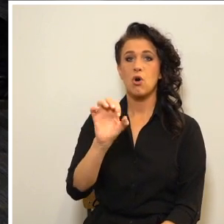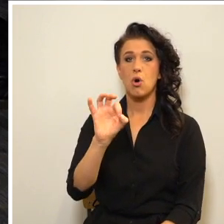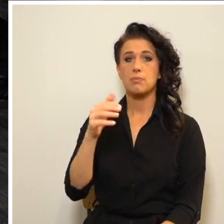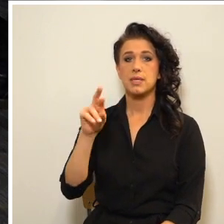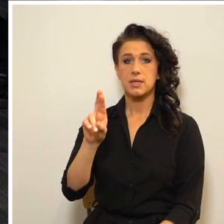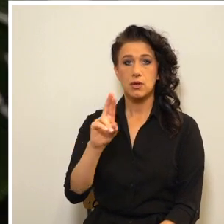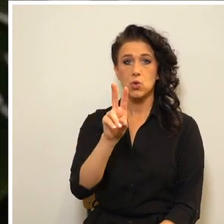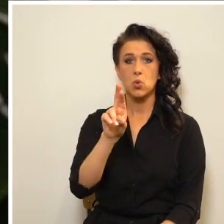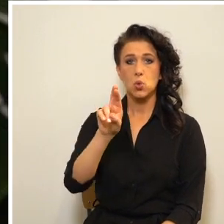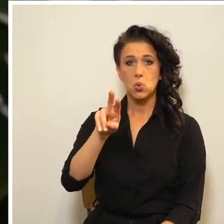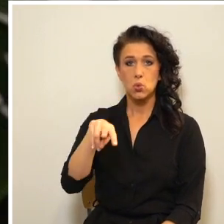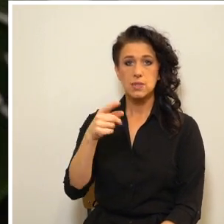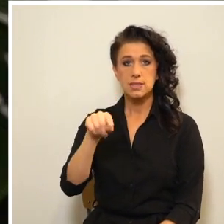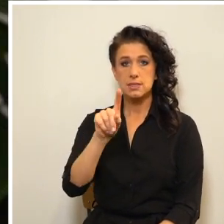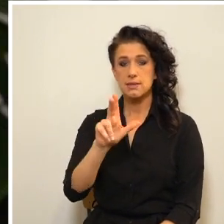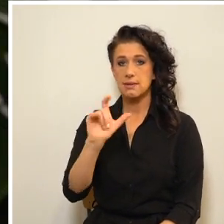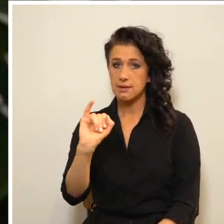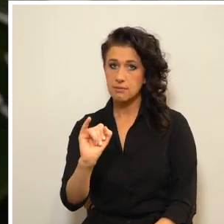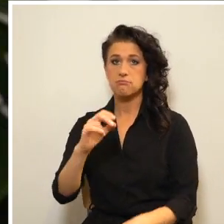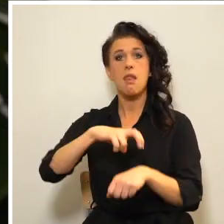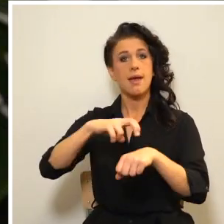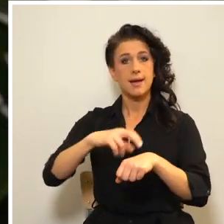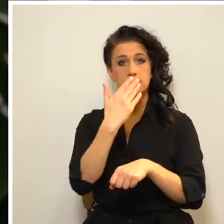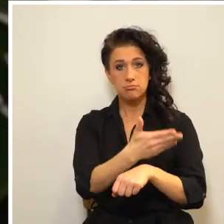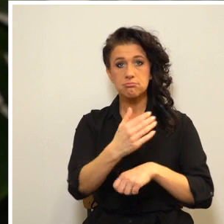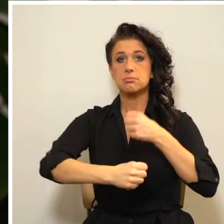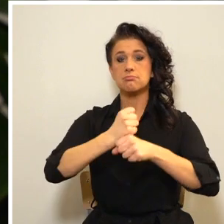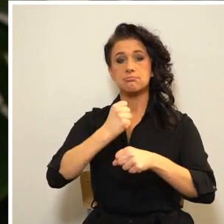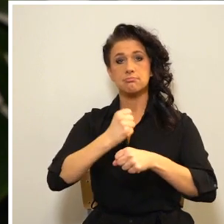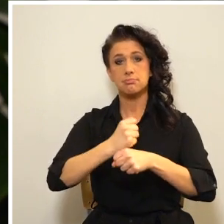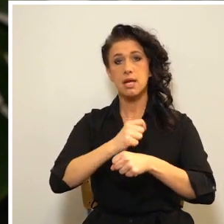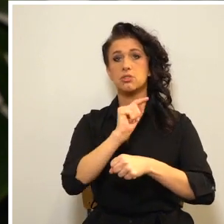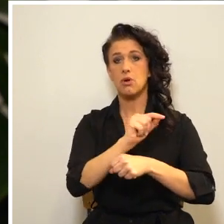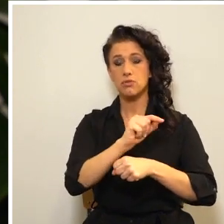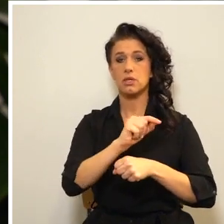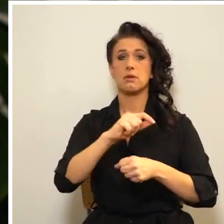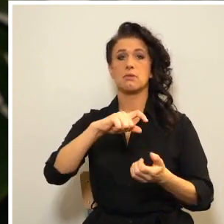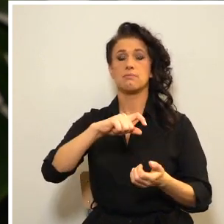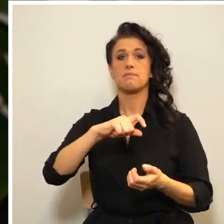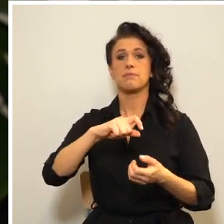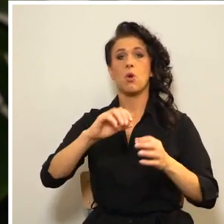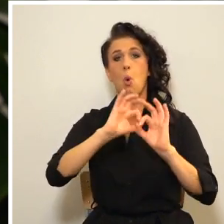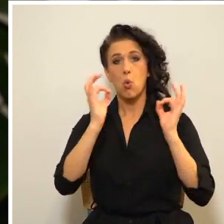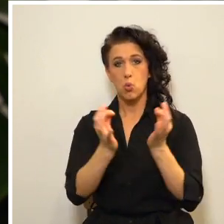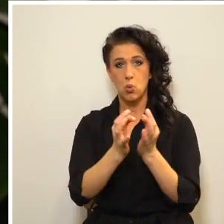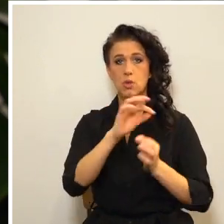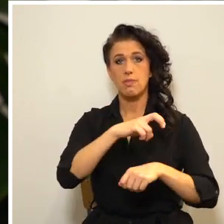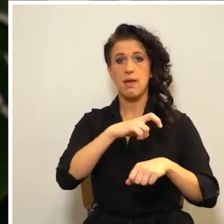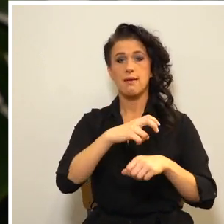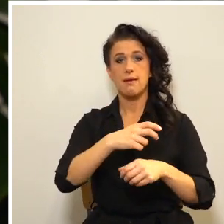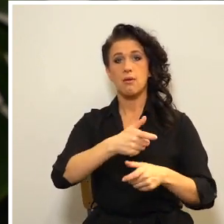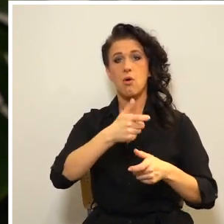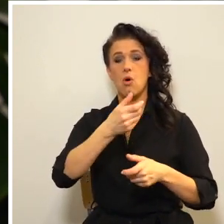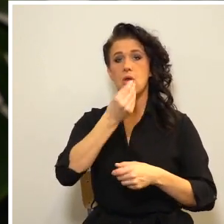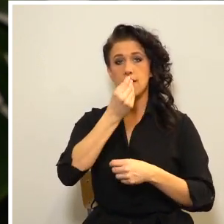lekarz pracownik katedry i kliniki Chirurgii Ogólnej transplantacyjnej leczenia